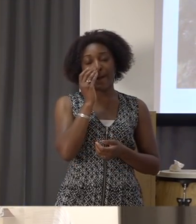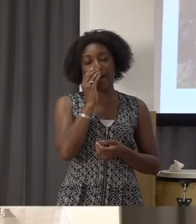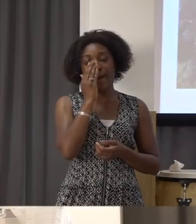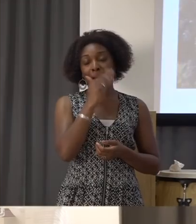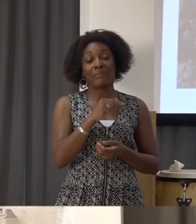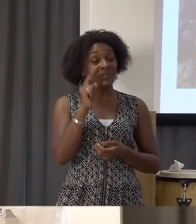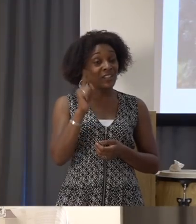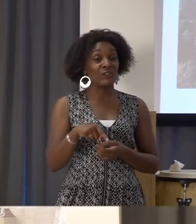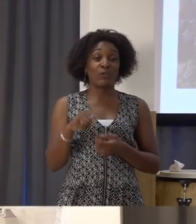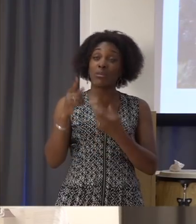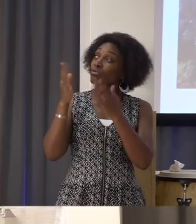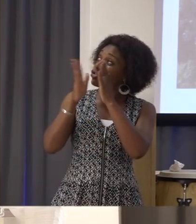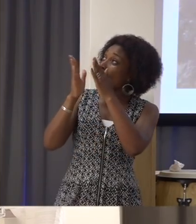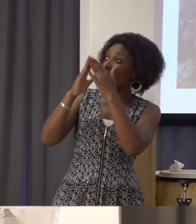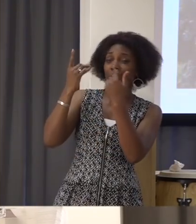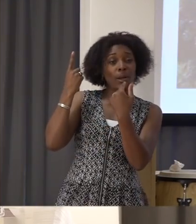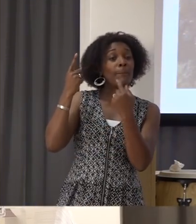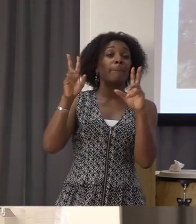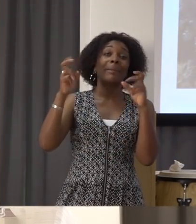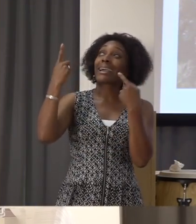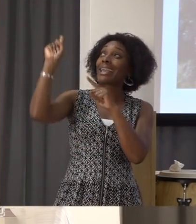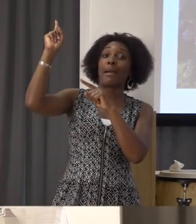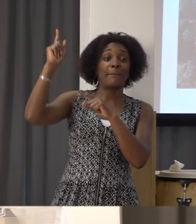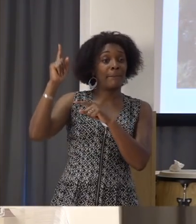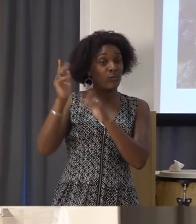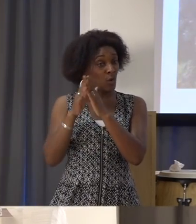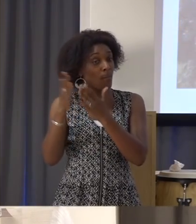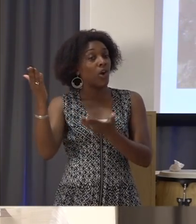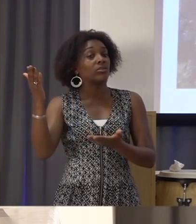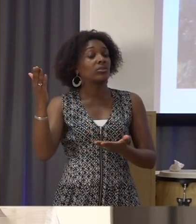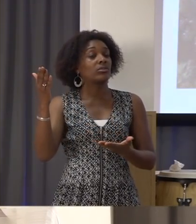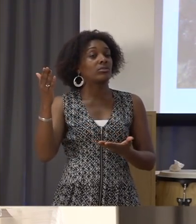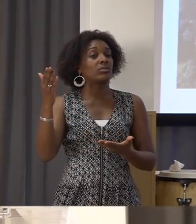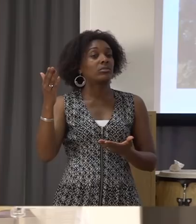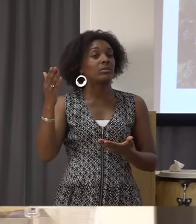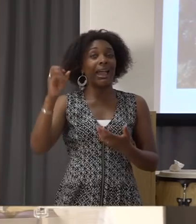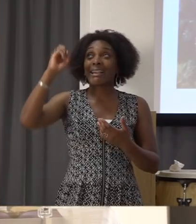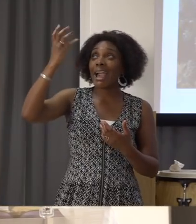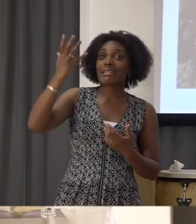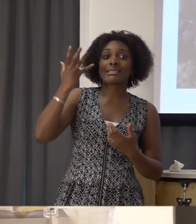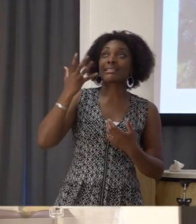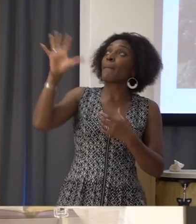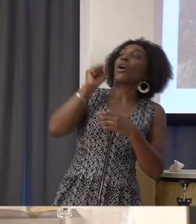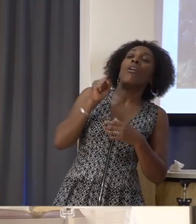Il nous suffit de réclamer. Il nous suffit de saisir la grâce de